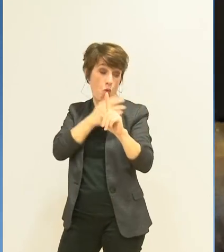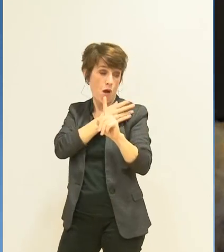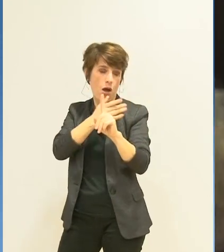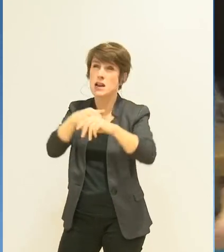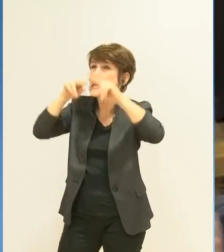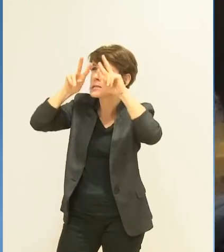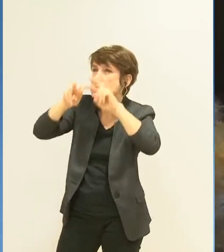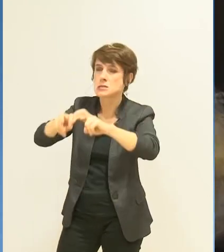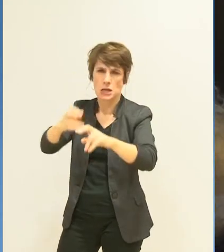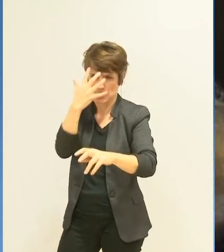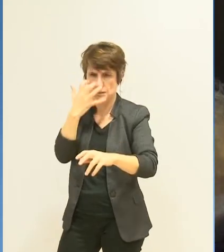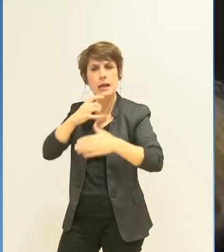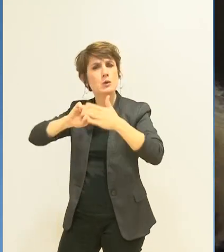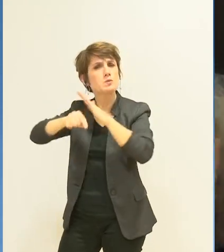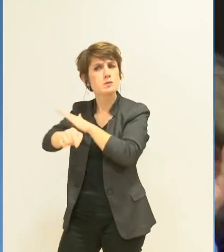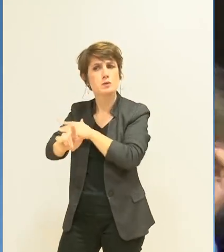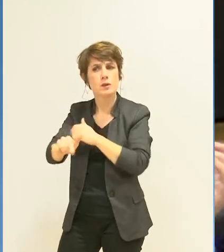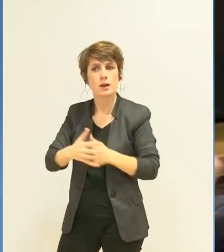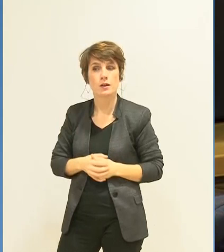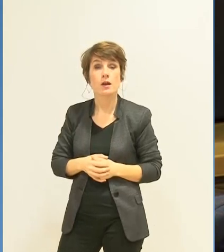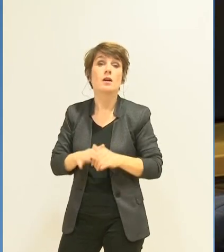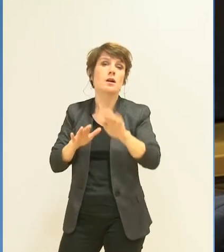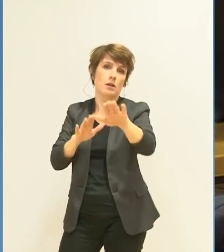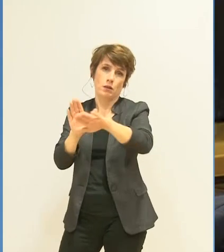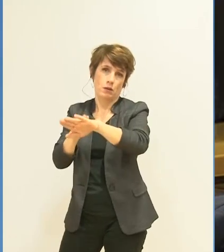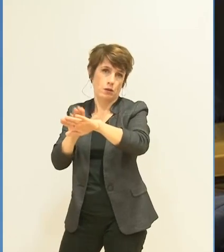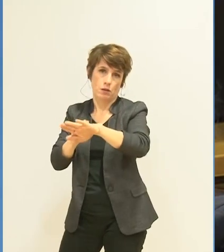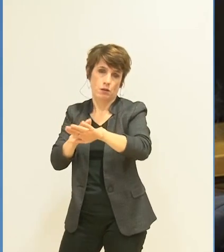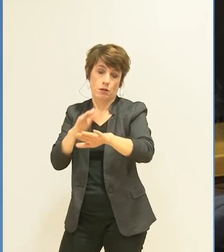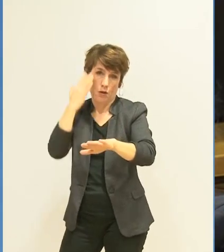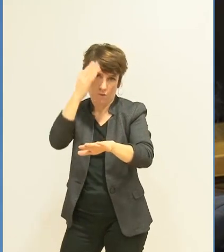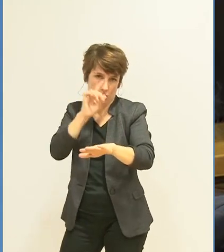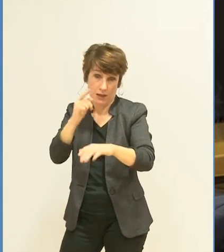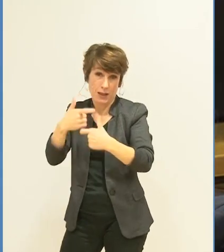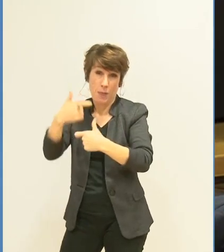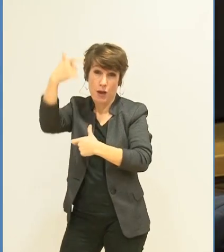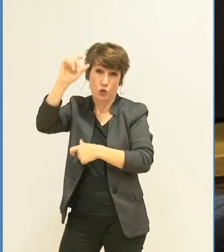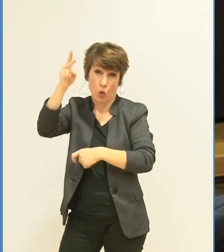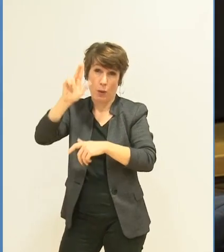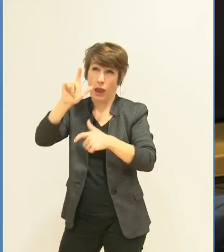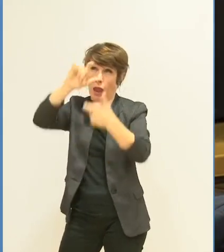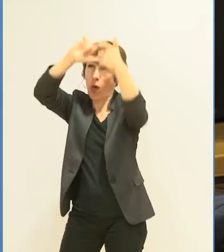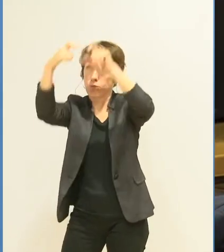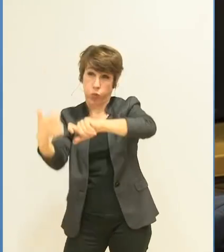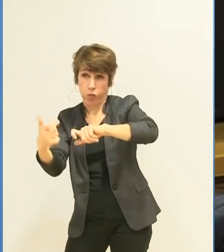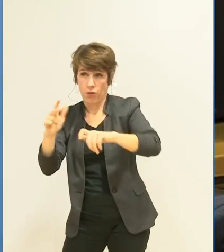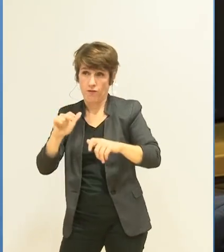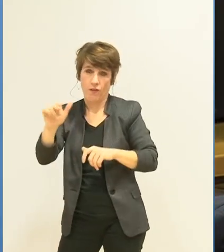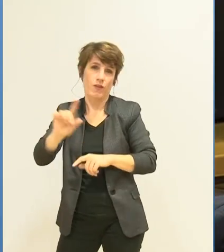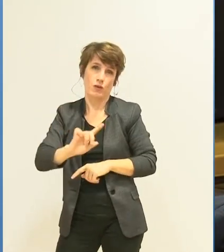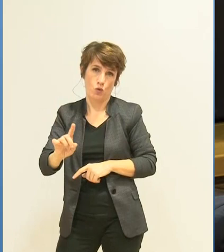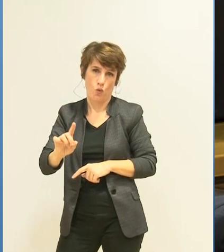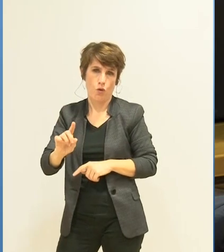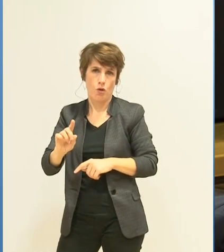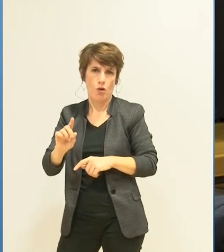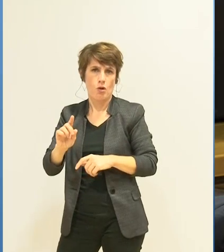je vous rassure tout de suite la tour perret ne va pas s'écrouler la structure reste très bonne